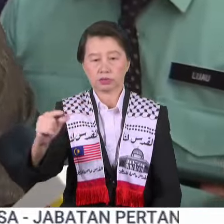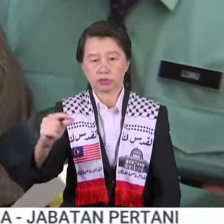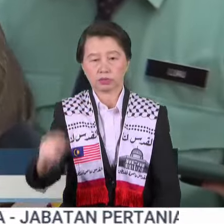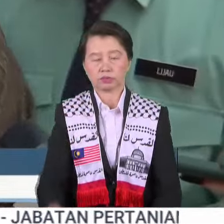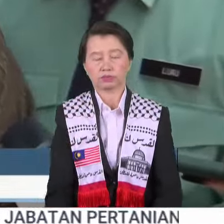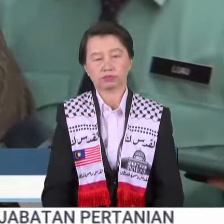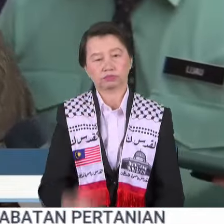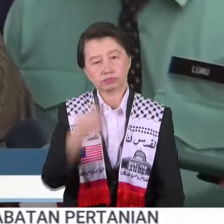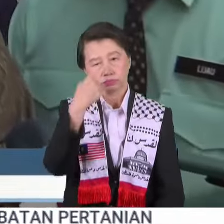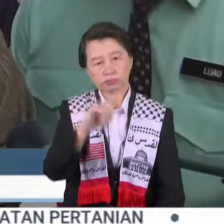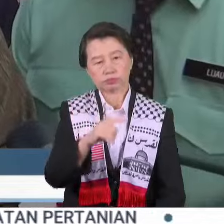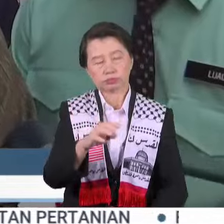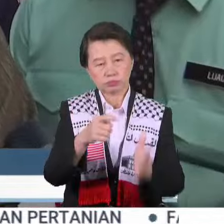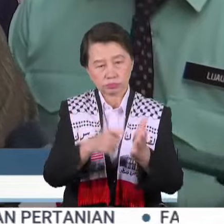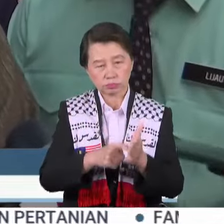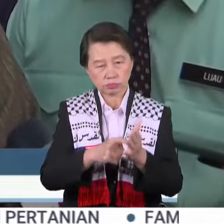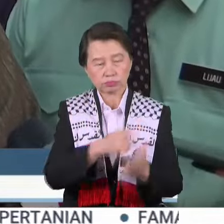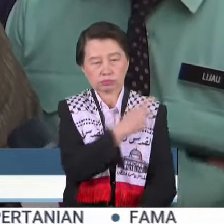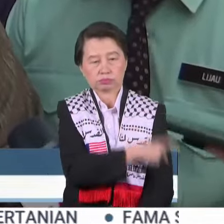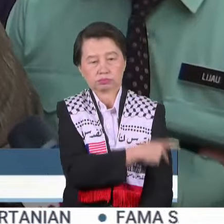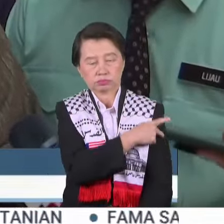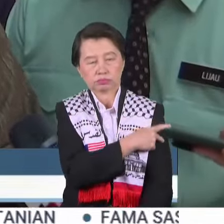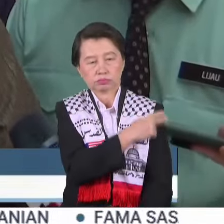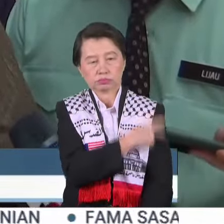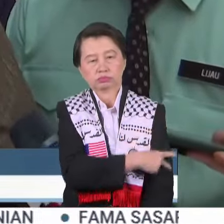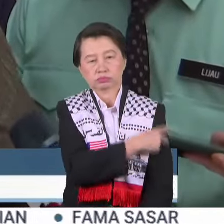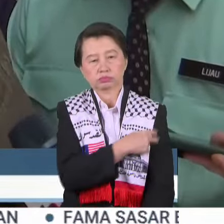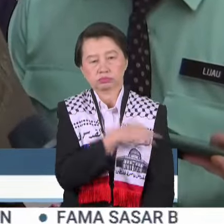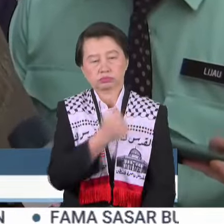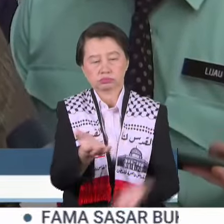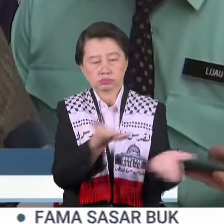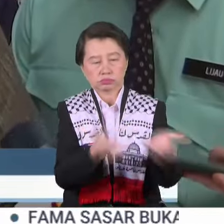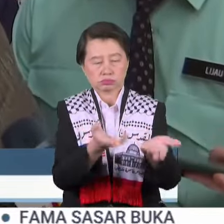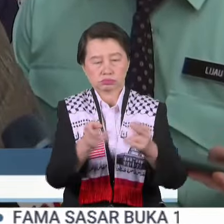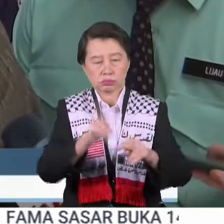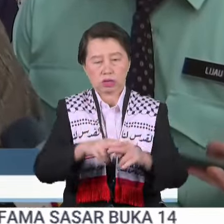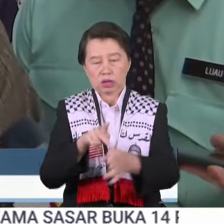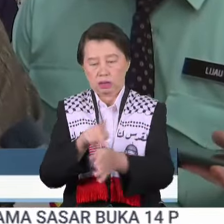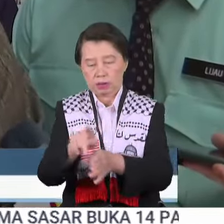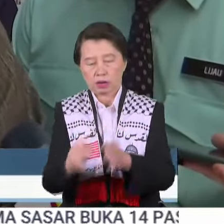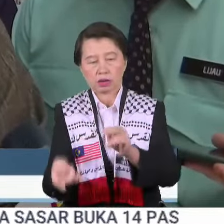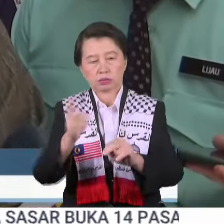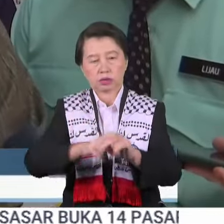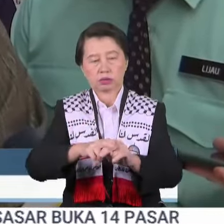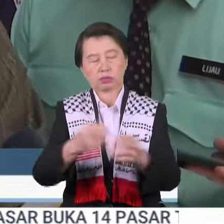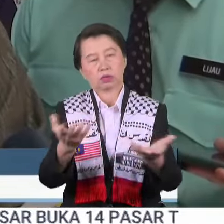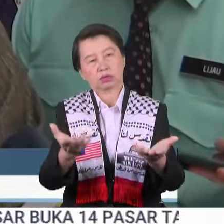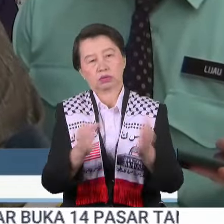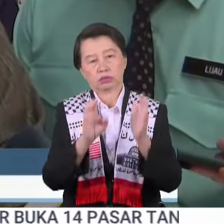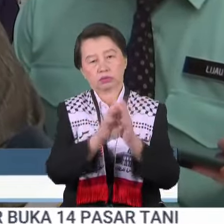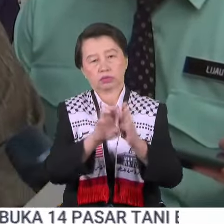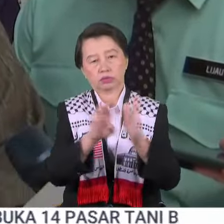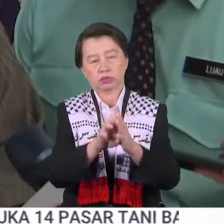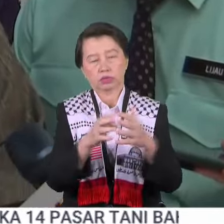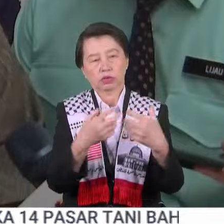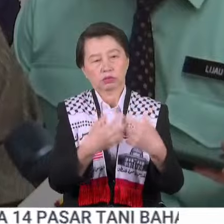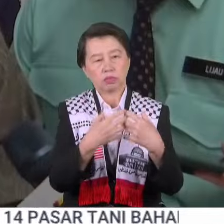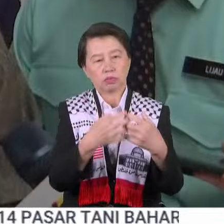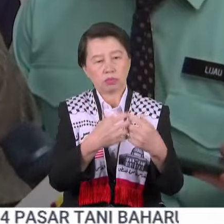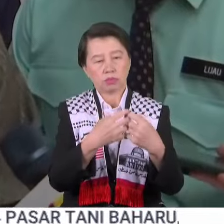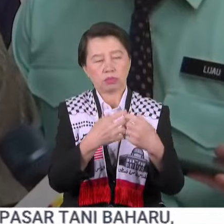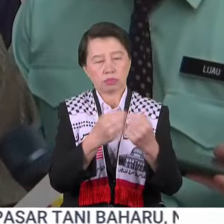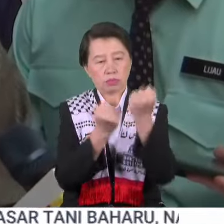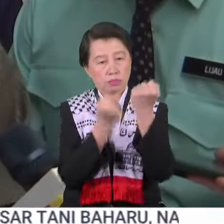Kesih untuk kepentingan kita servis kita dah bertambah pakar pun dah bertambah jadi contohnya macam seperti mesin-mesin seperti